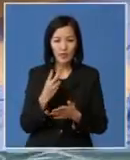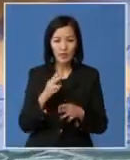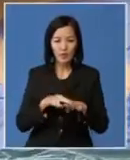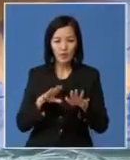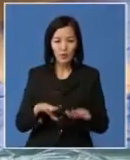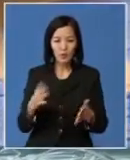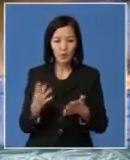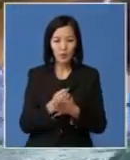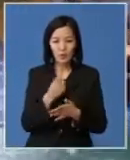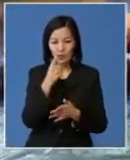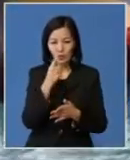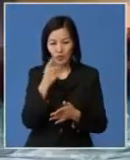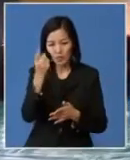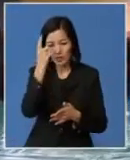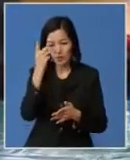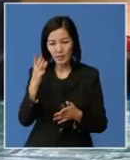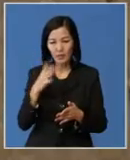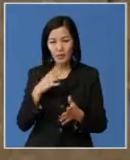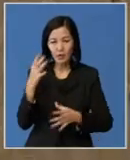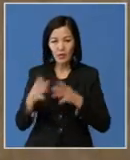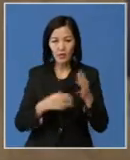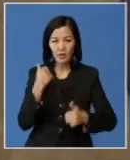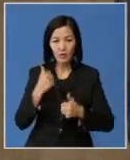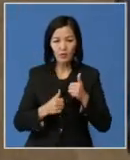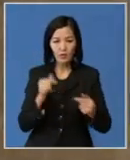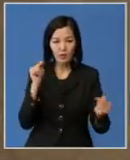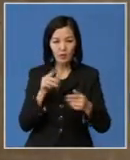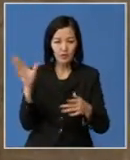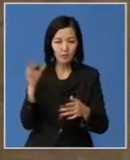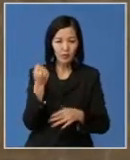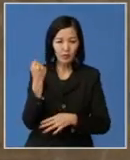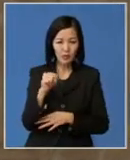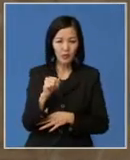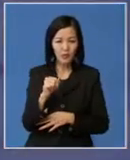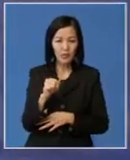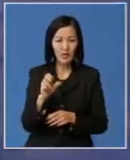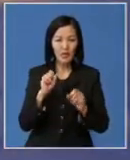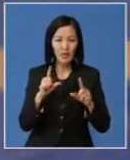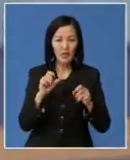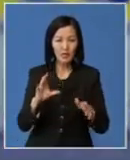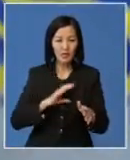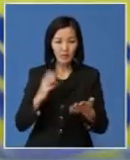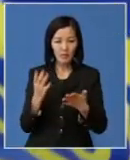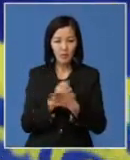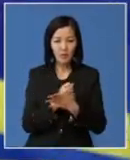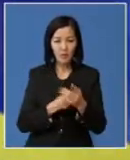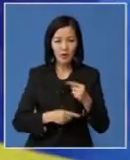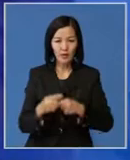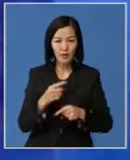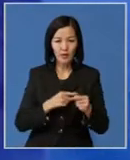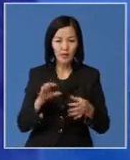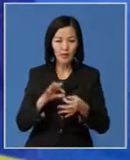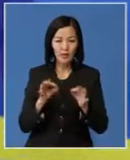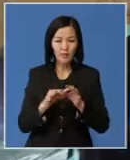көрінді. Жуырда ғана Германияда жалауын желбіреткен халықаралық турнирде қарсылас шақ келтірген жоқ. Елге алтын медальмен оралды. Оның ендігі мақсаты олимпиада